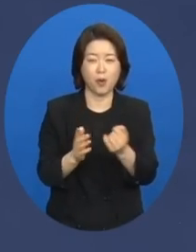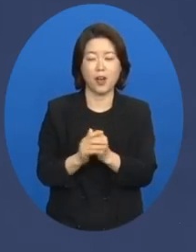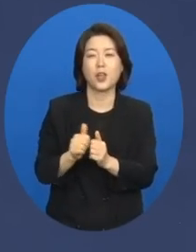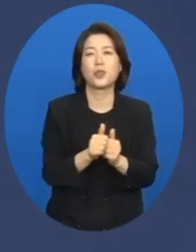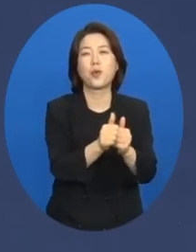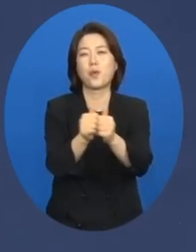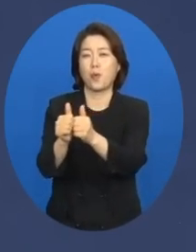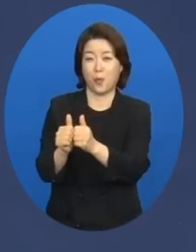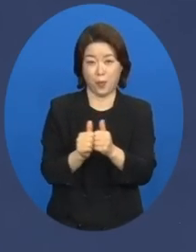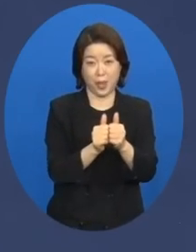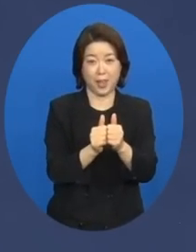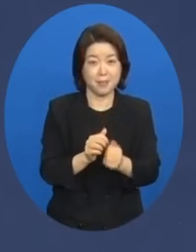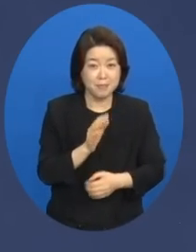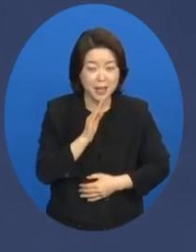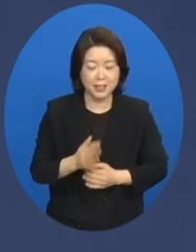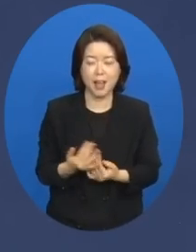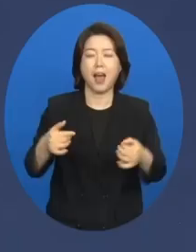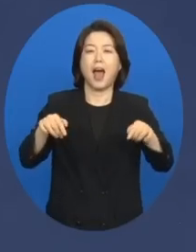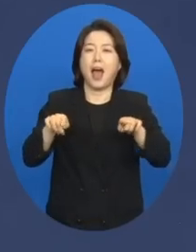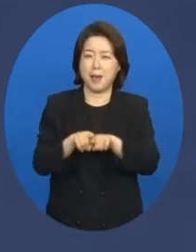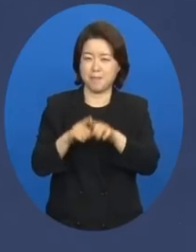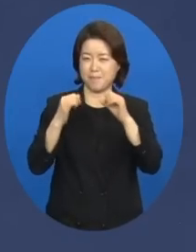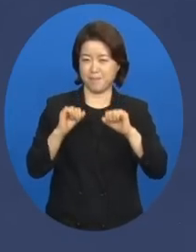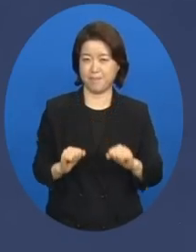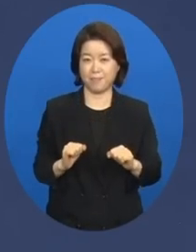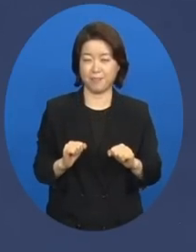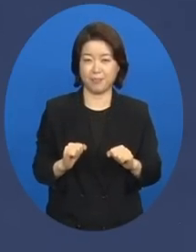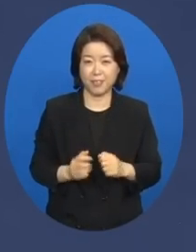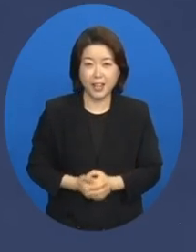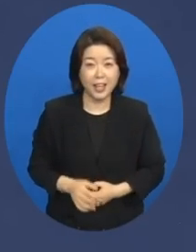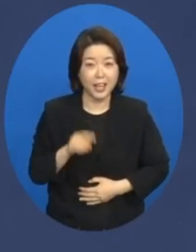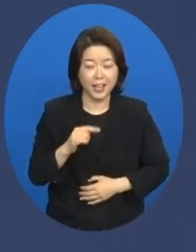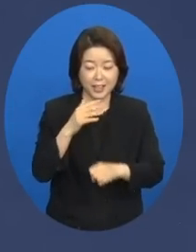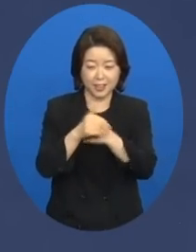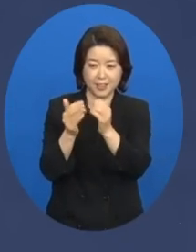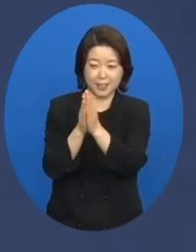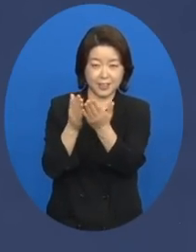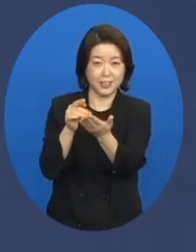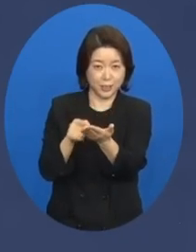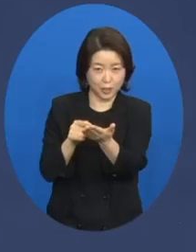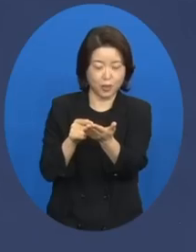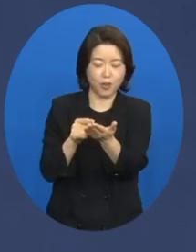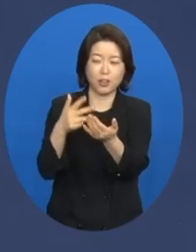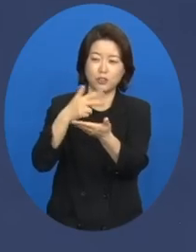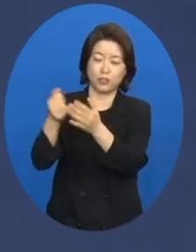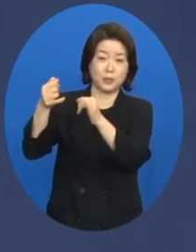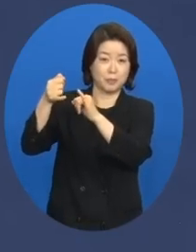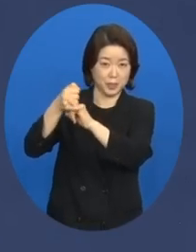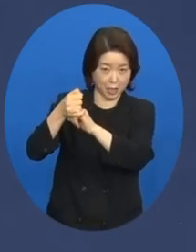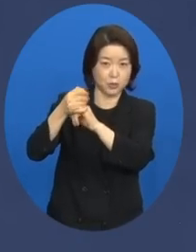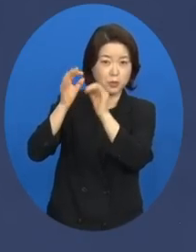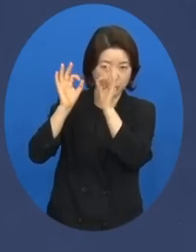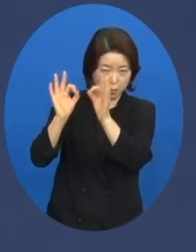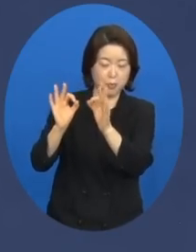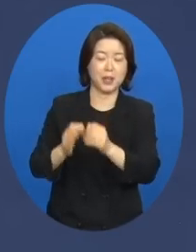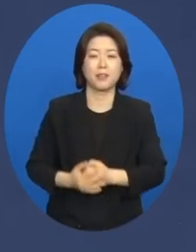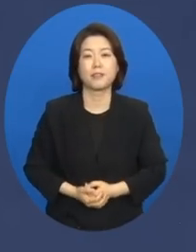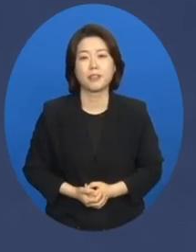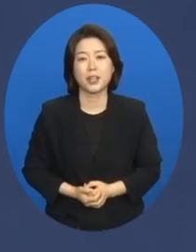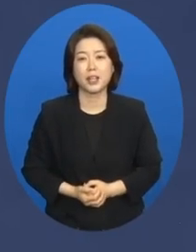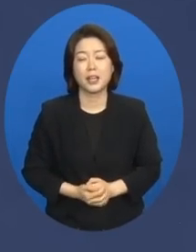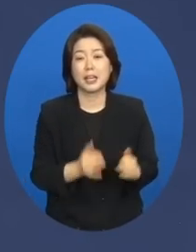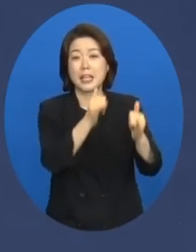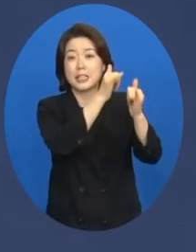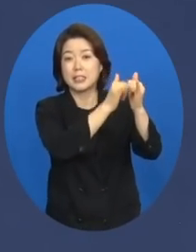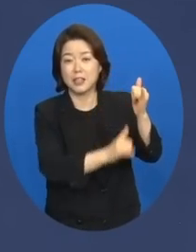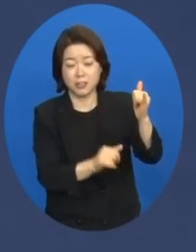동행하는 거, 함께하는 거. 성경에 주님의 그 약속 중에 역사의 아주